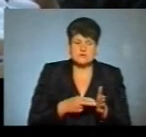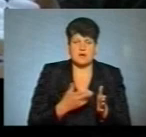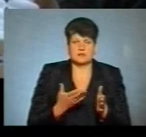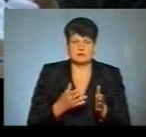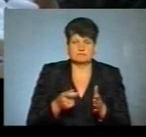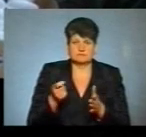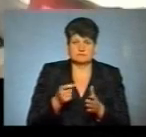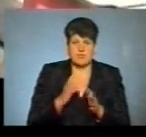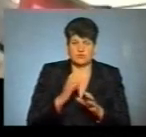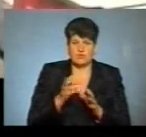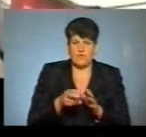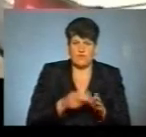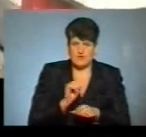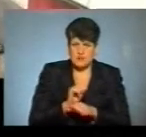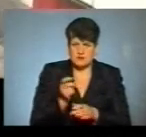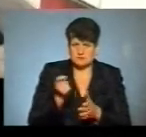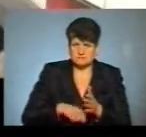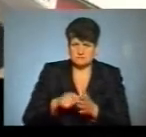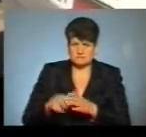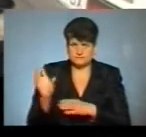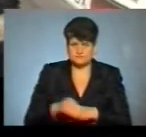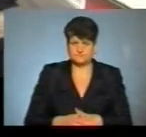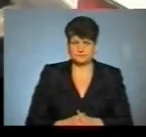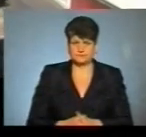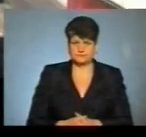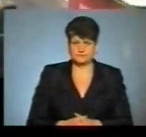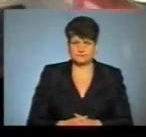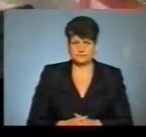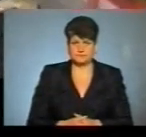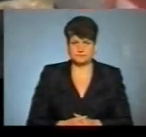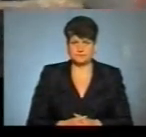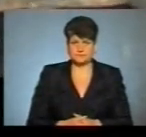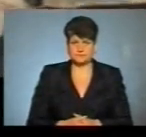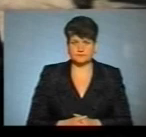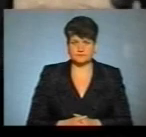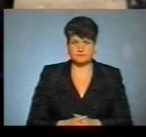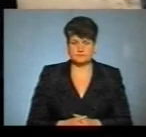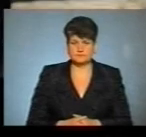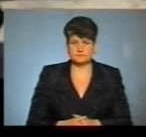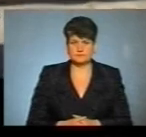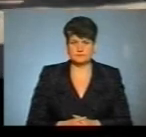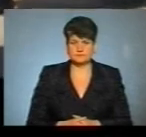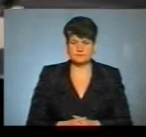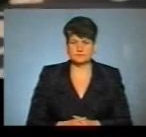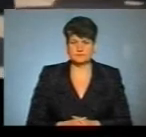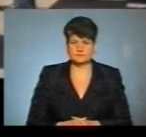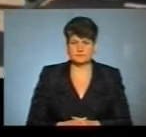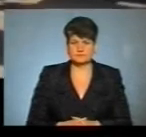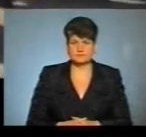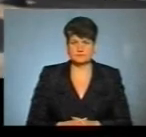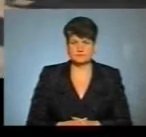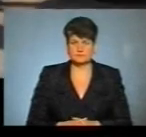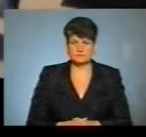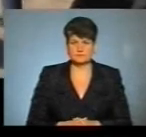ЖД вокзали закриті. Thank you.